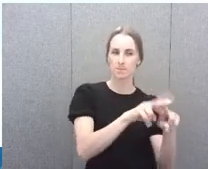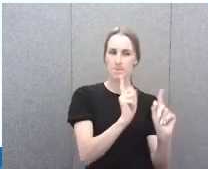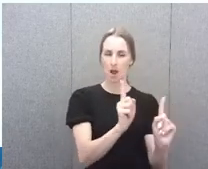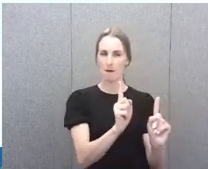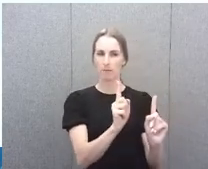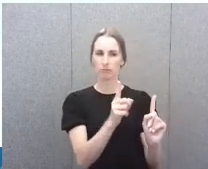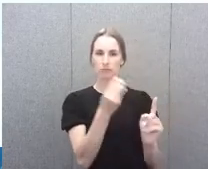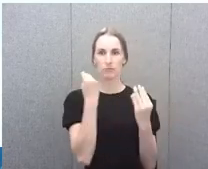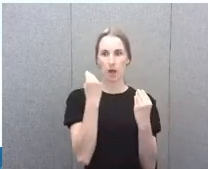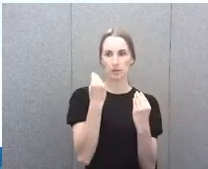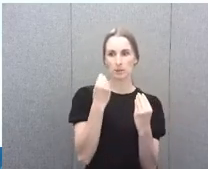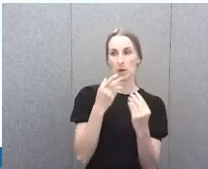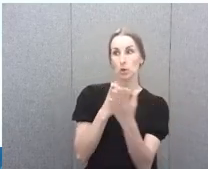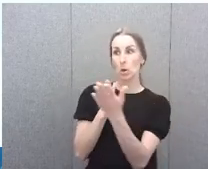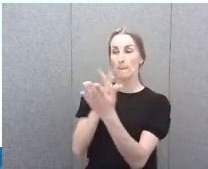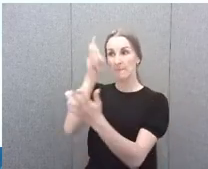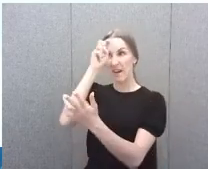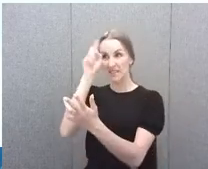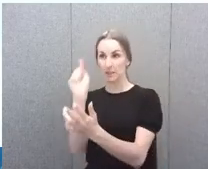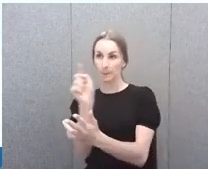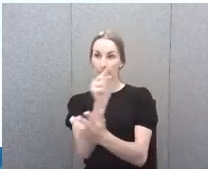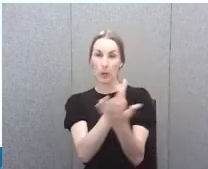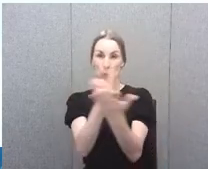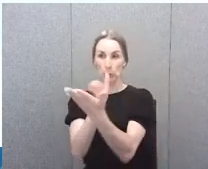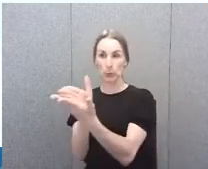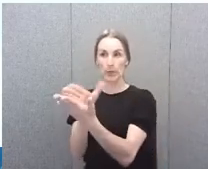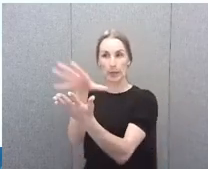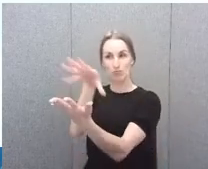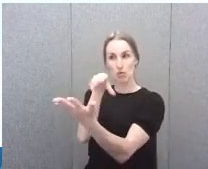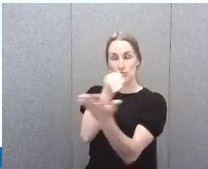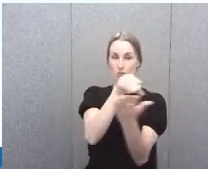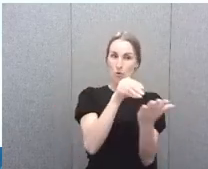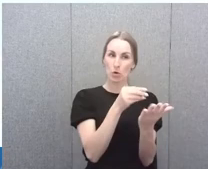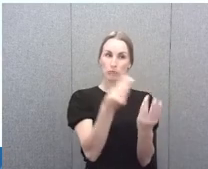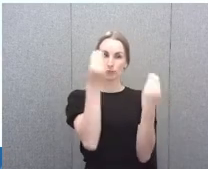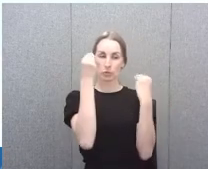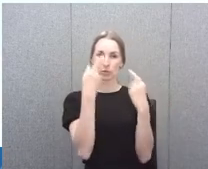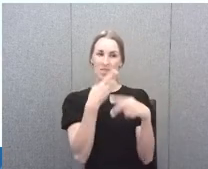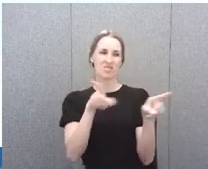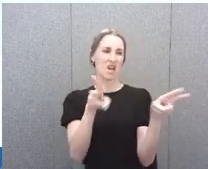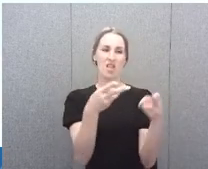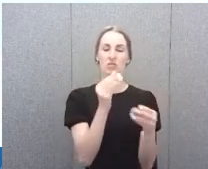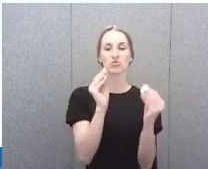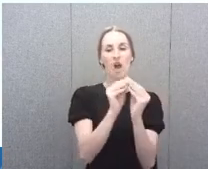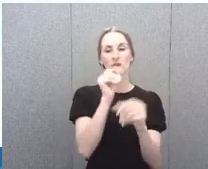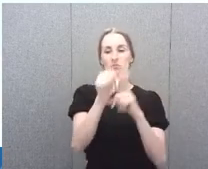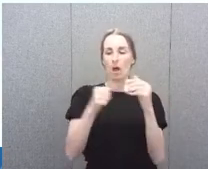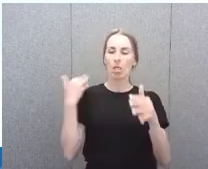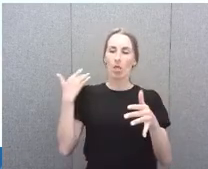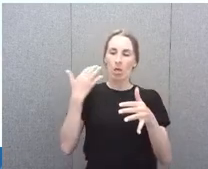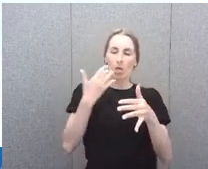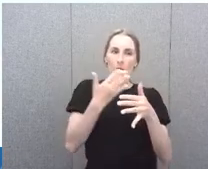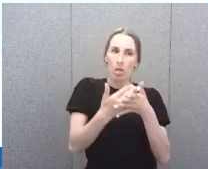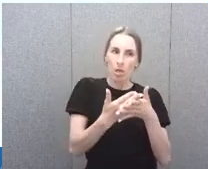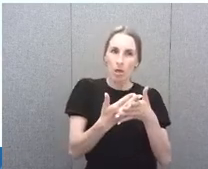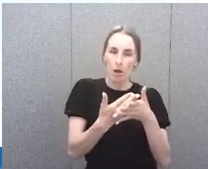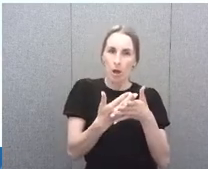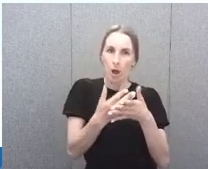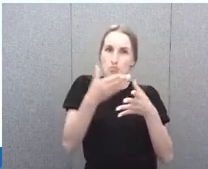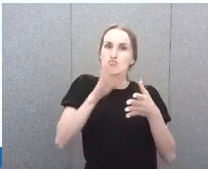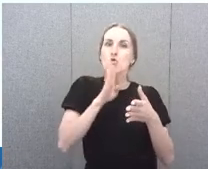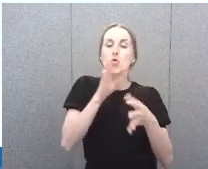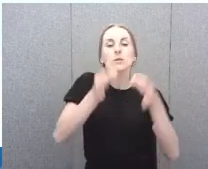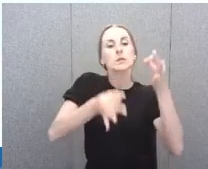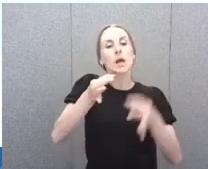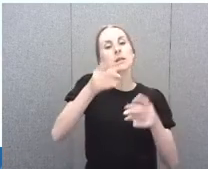если не научимся на ошибках наших соседей или друзей, ну, не стоит